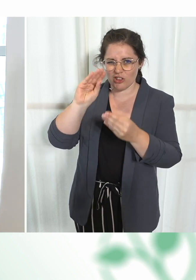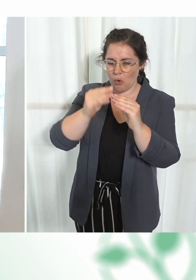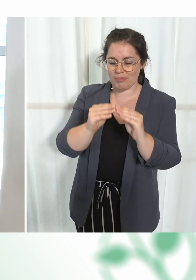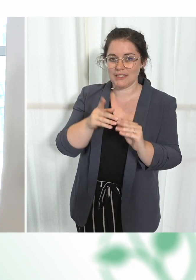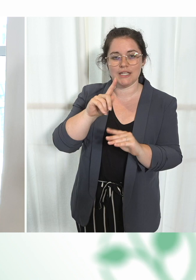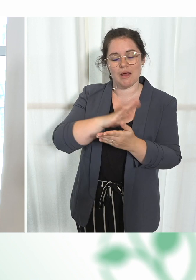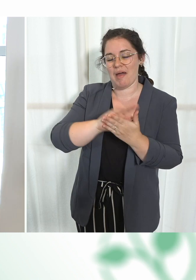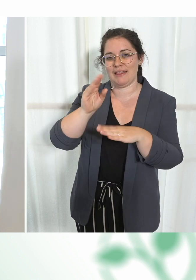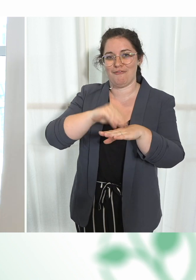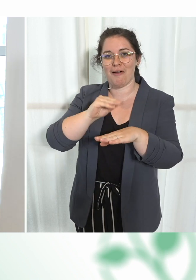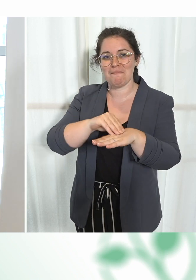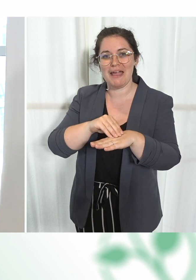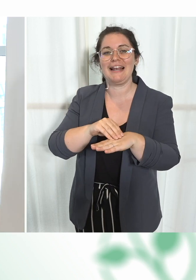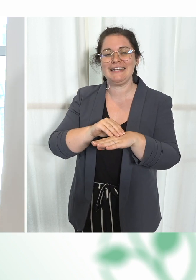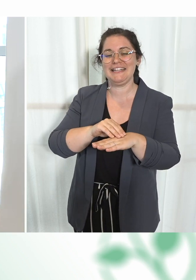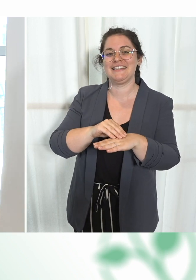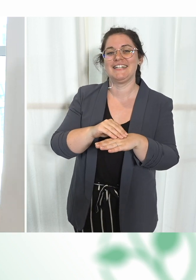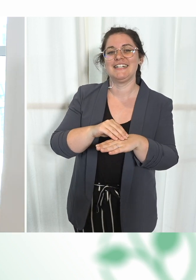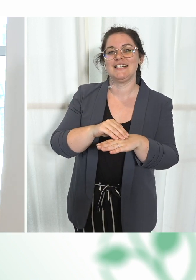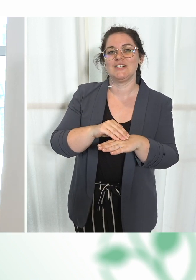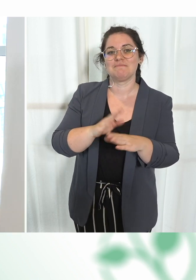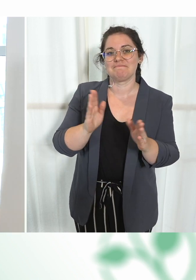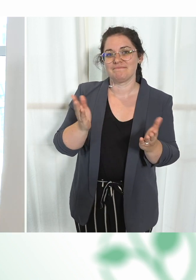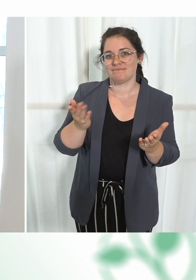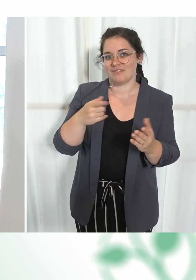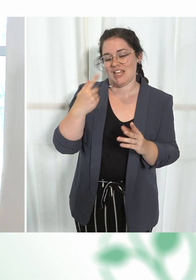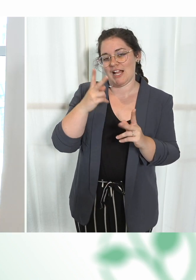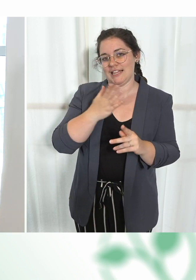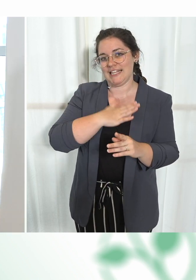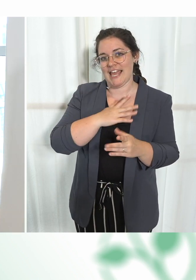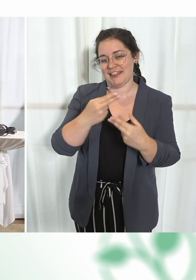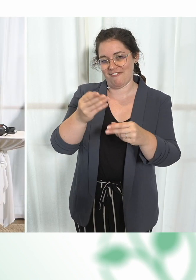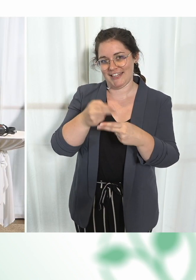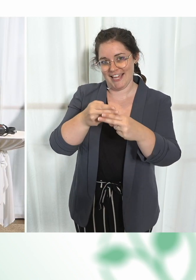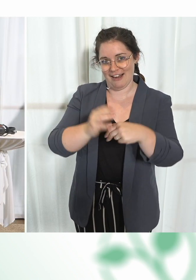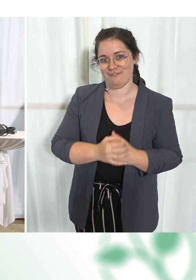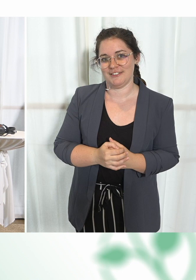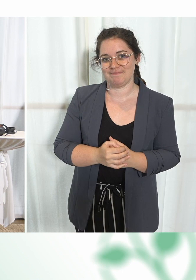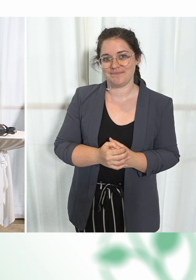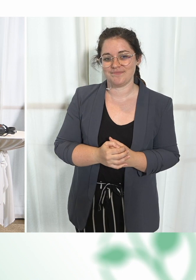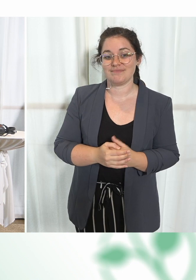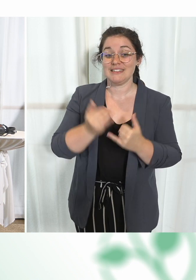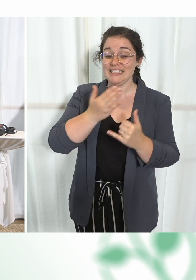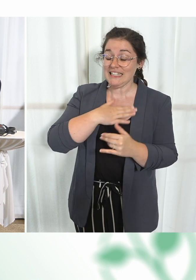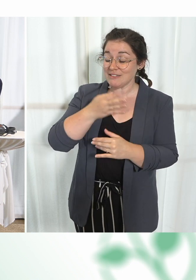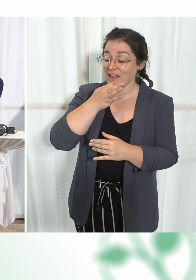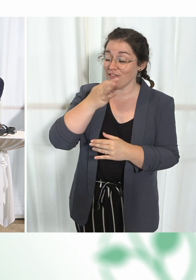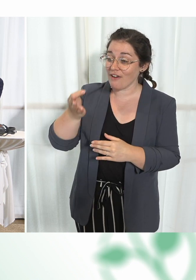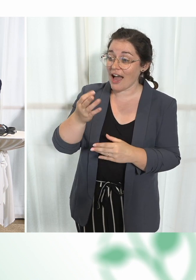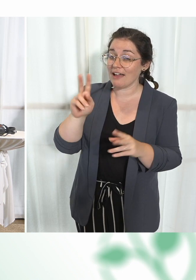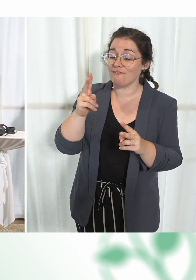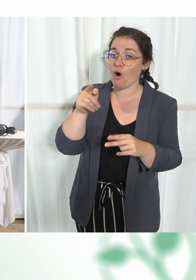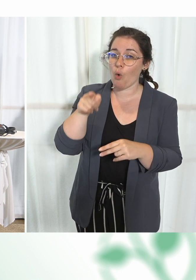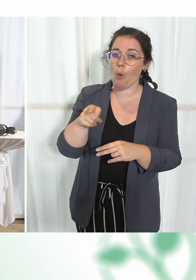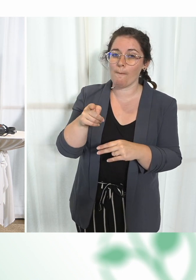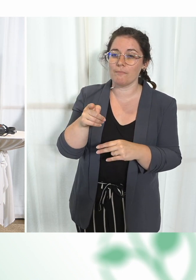aber meldet euch, liebe Unternehmen und Unternehmer. Wir können Ihnen gerne weiterhelfen. Jetzt meine Frage, warum profitieren